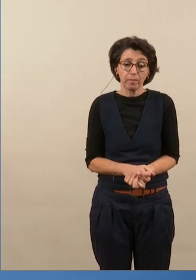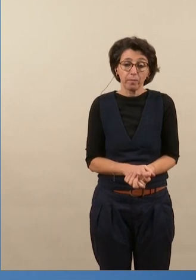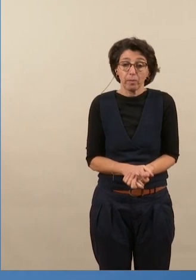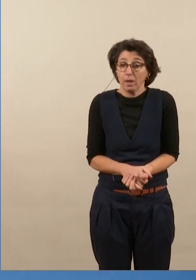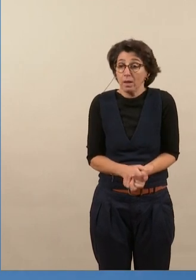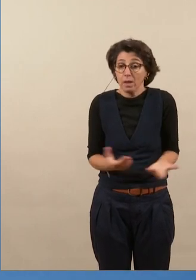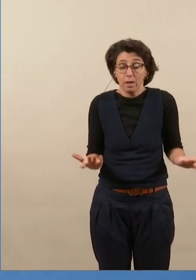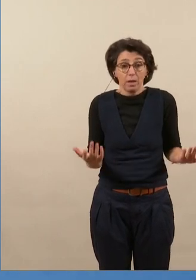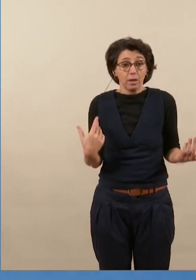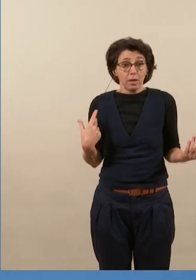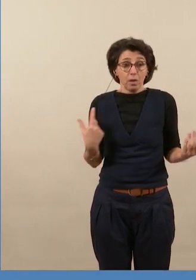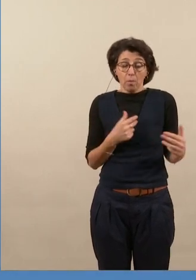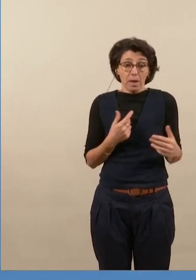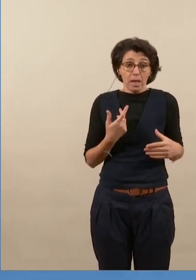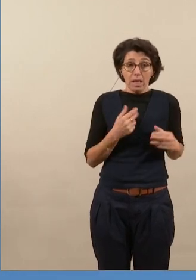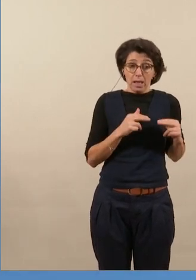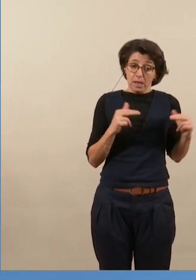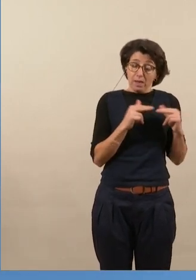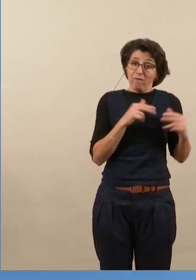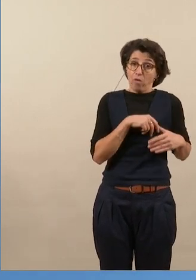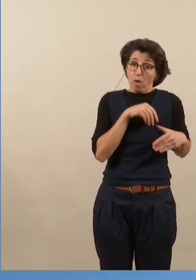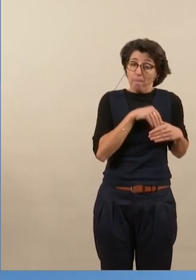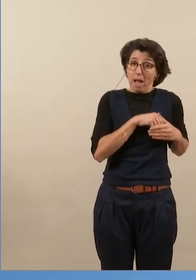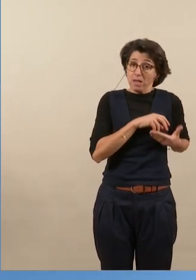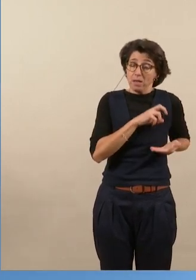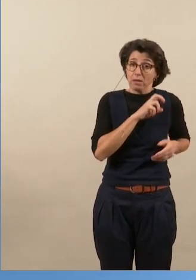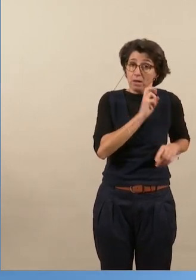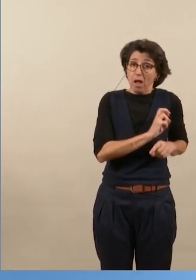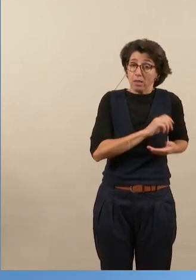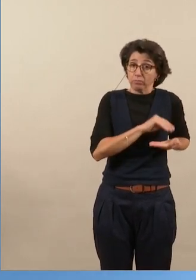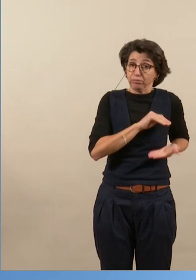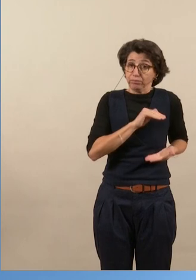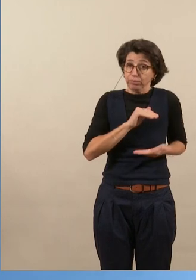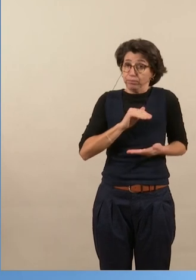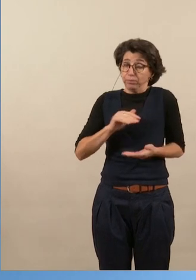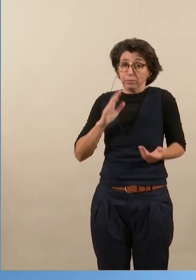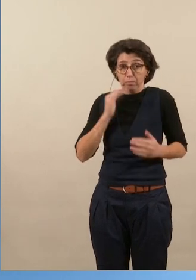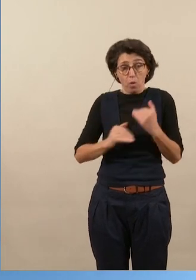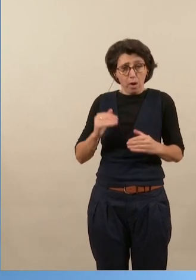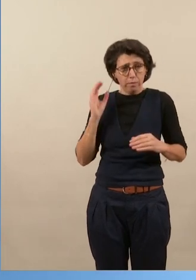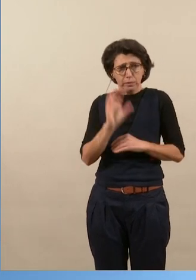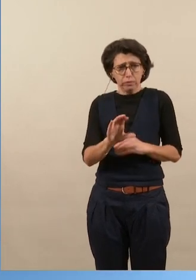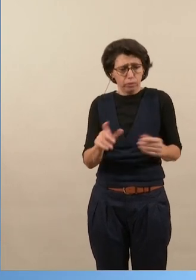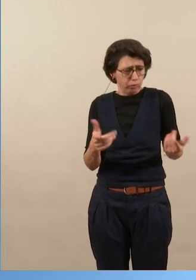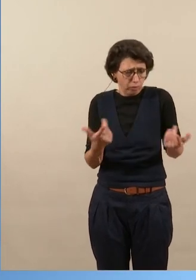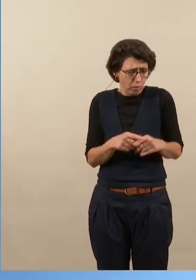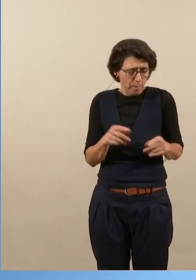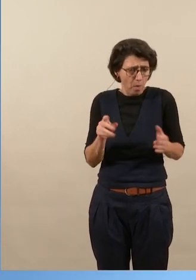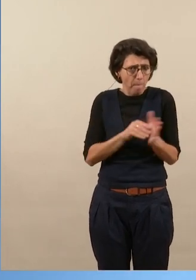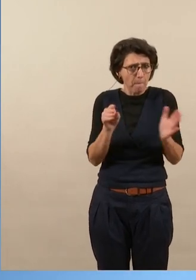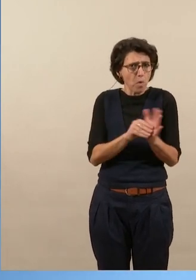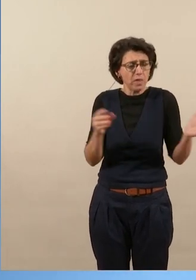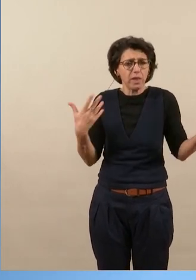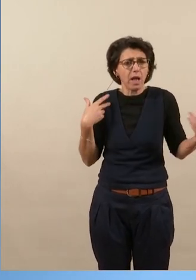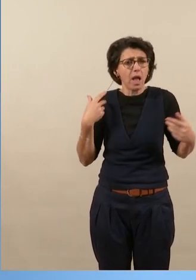des niveaux d'épargne et et donc et de satisfaire donc c'est ces programmes d'investissement tout cela est fait partie de la modélisation qui est